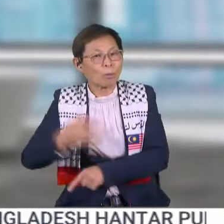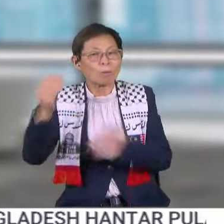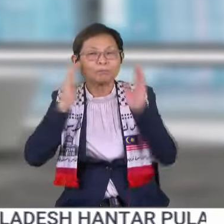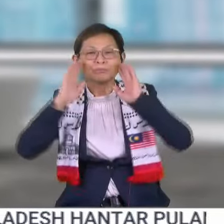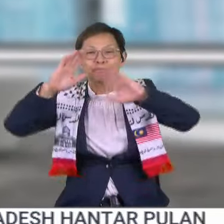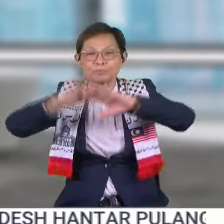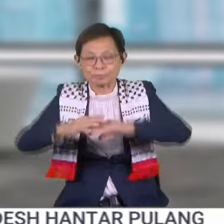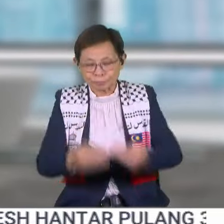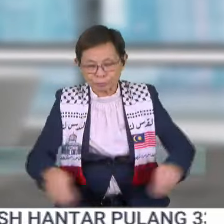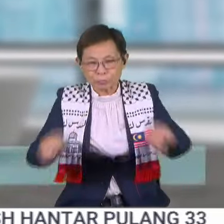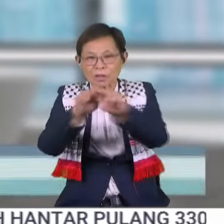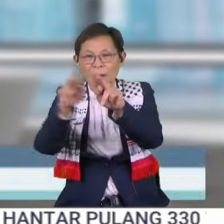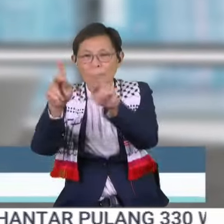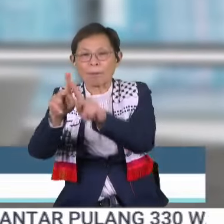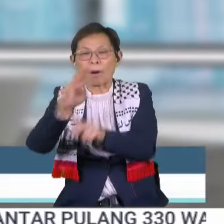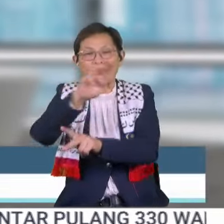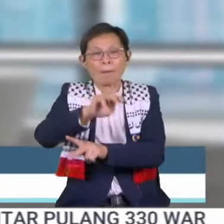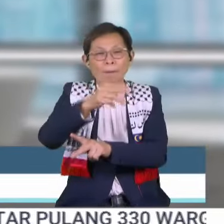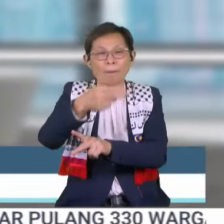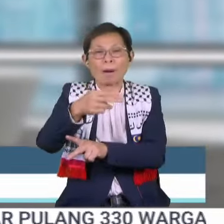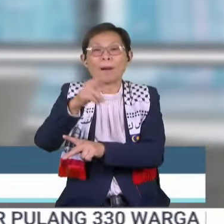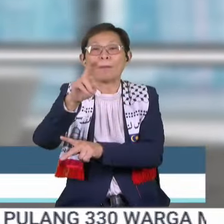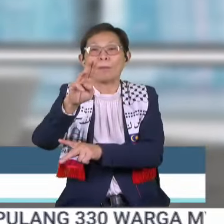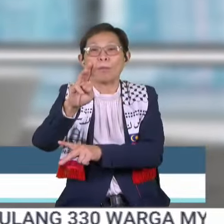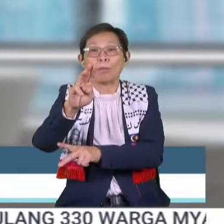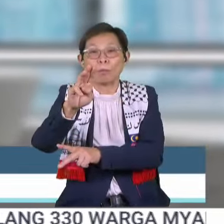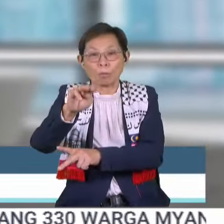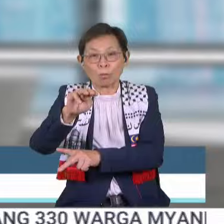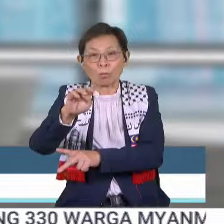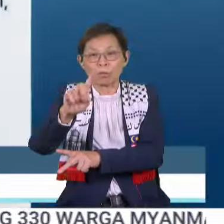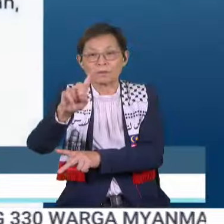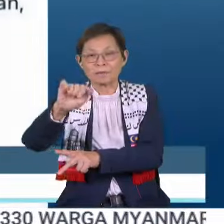solat jumaat di masjid Kampung mahmudiah Johor bahu